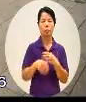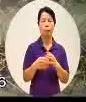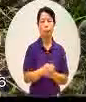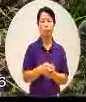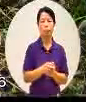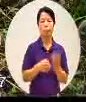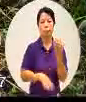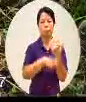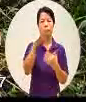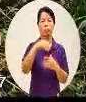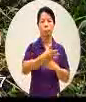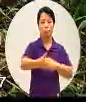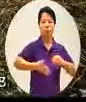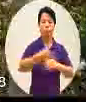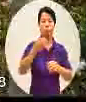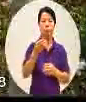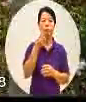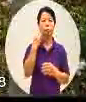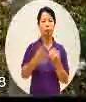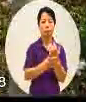池。你看，